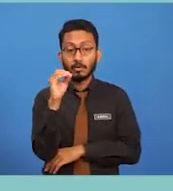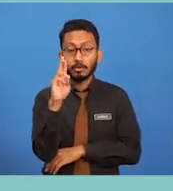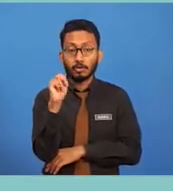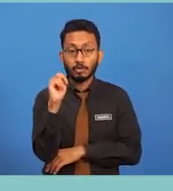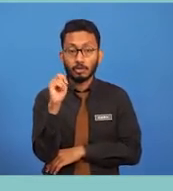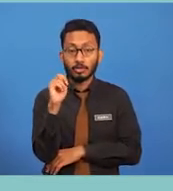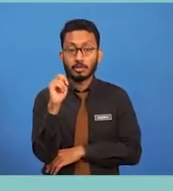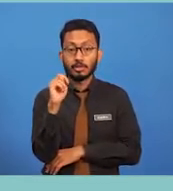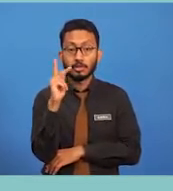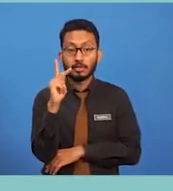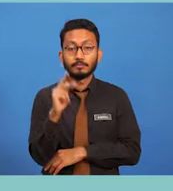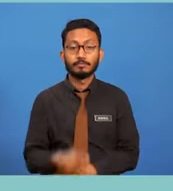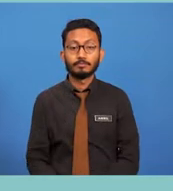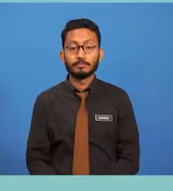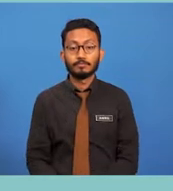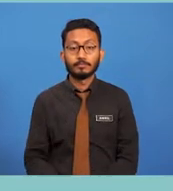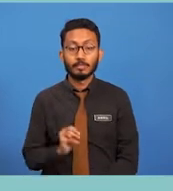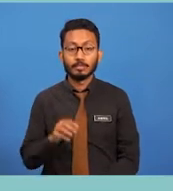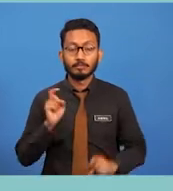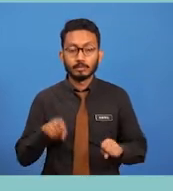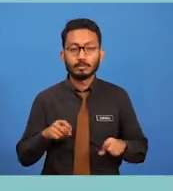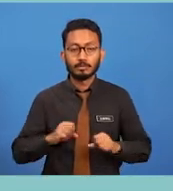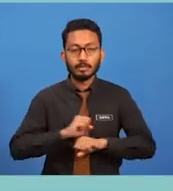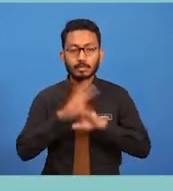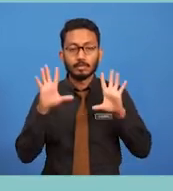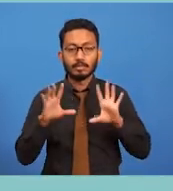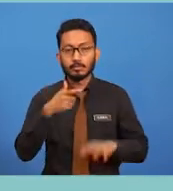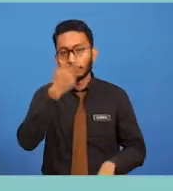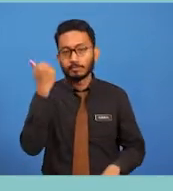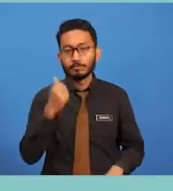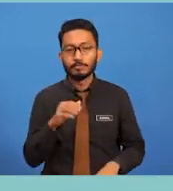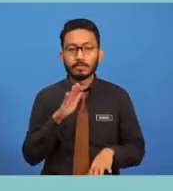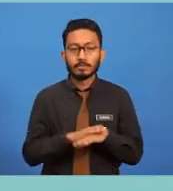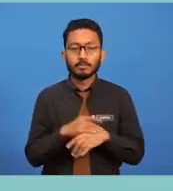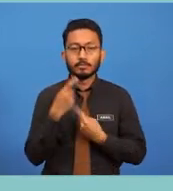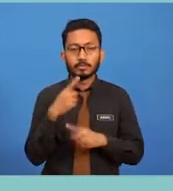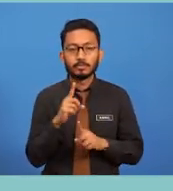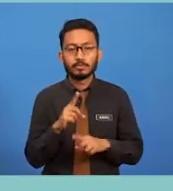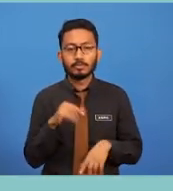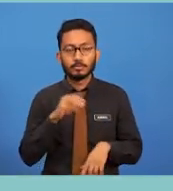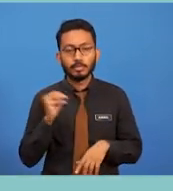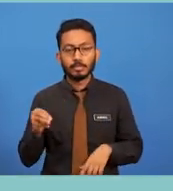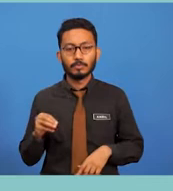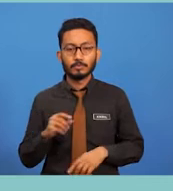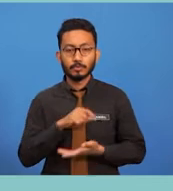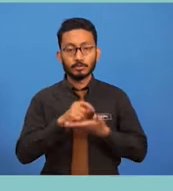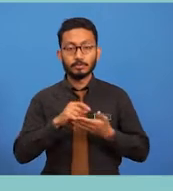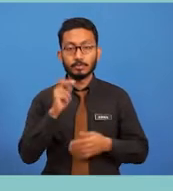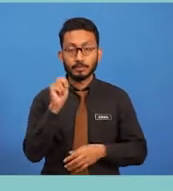ini, murid-murid perlu menerangkan sebab atas jawapan yang murid-murid tulis nanti.